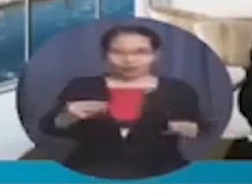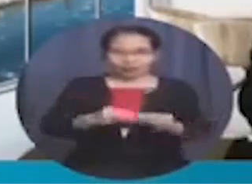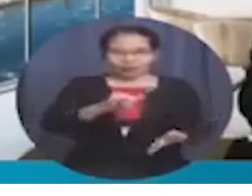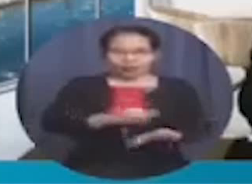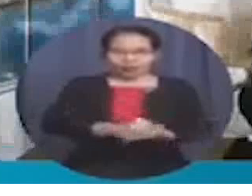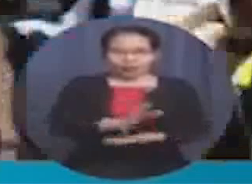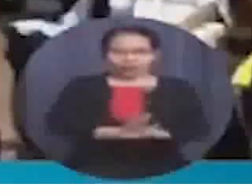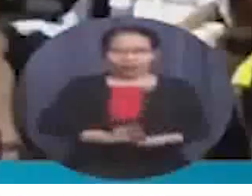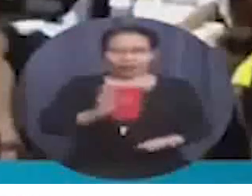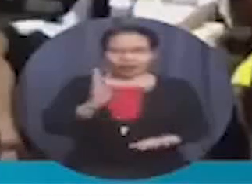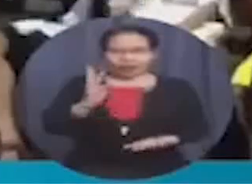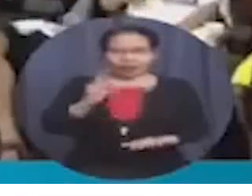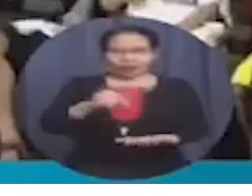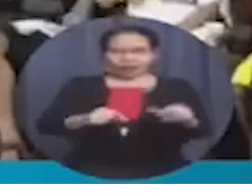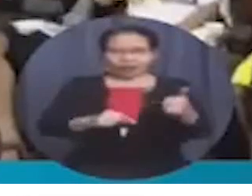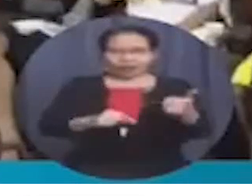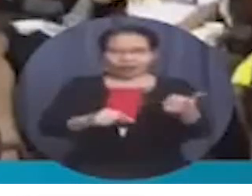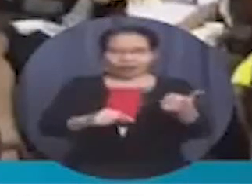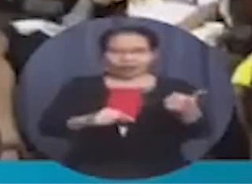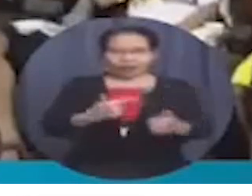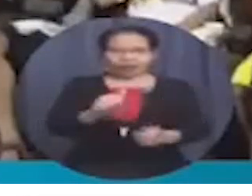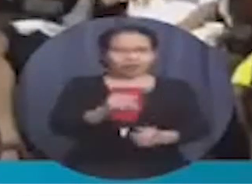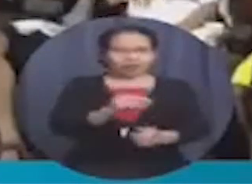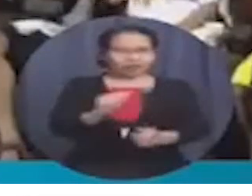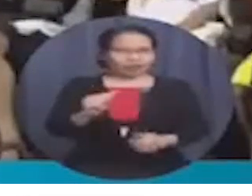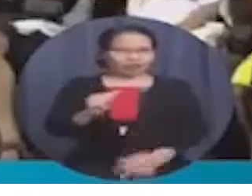nasa 6 G's ng Galacia.